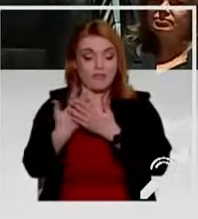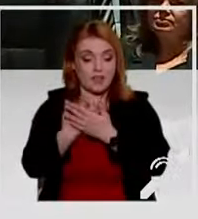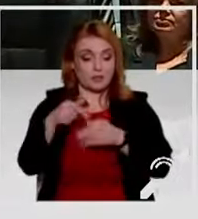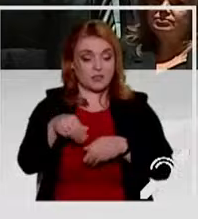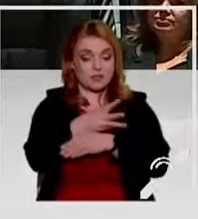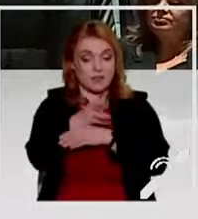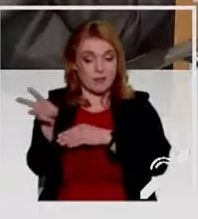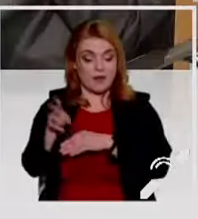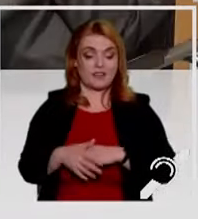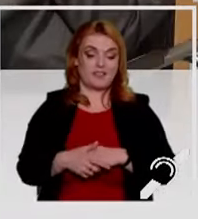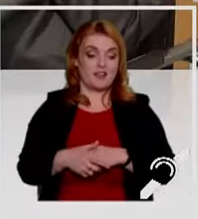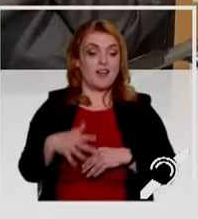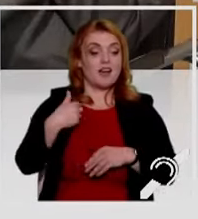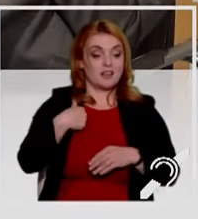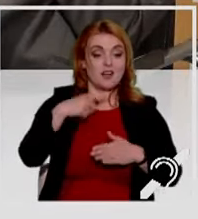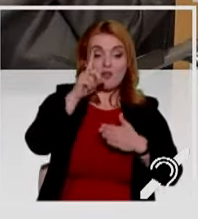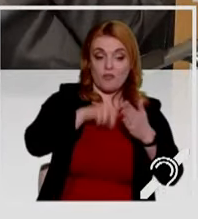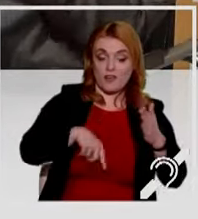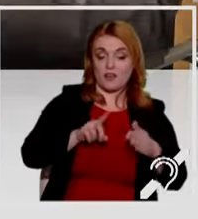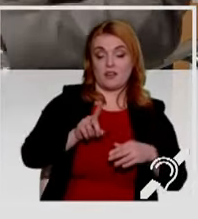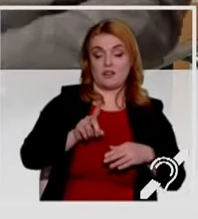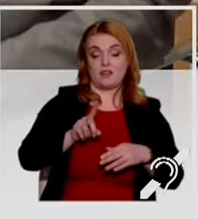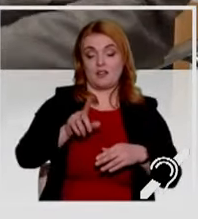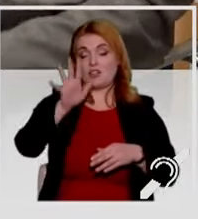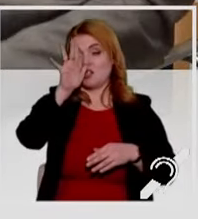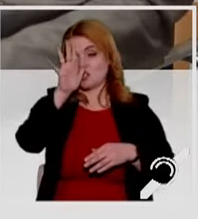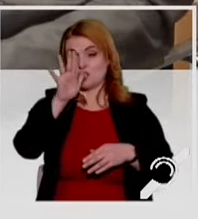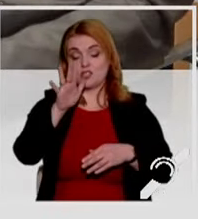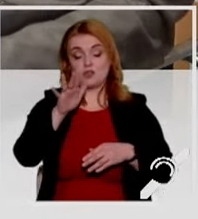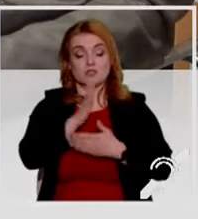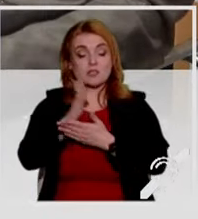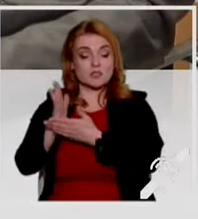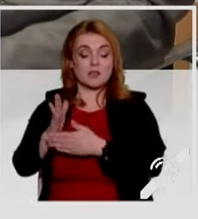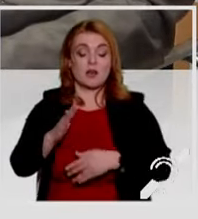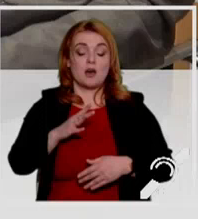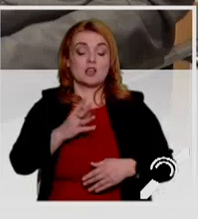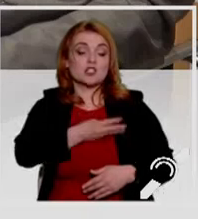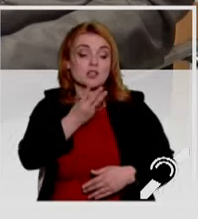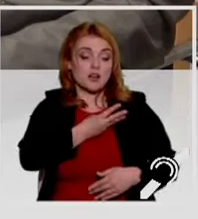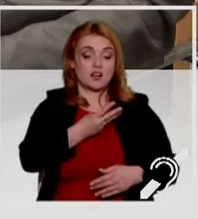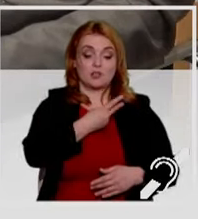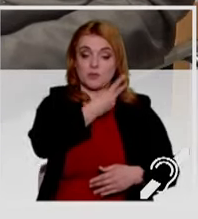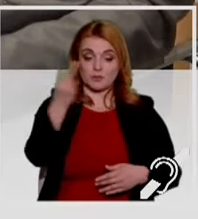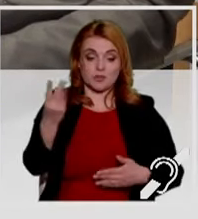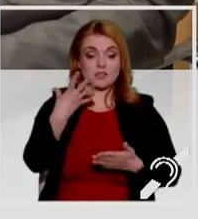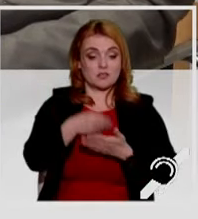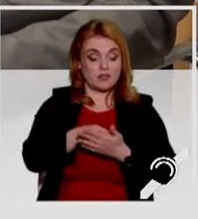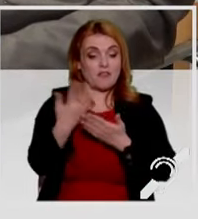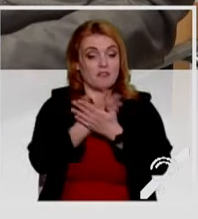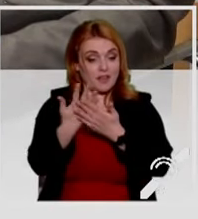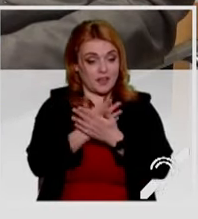continent. Eu sunt sigură că avem în Chișinău un spectator care își dorește filme, filme de artă, filme de